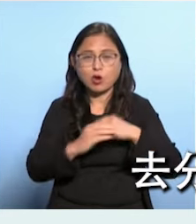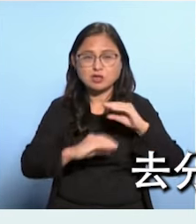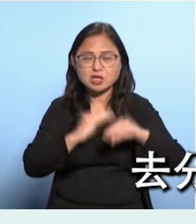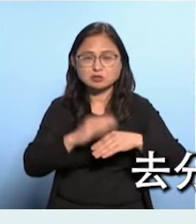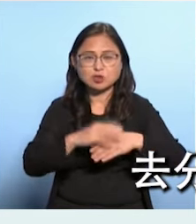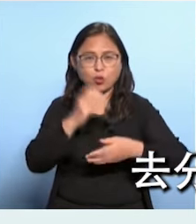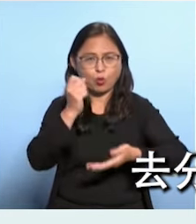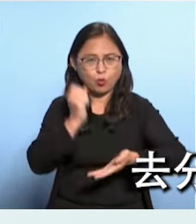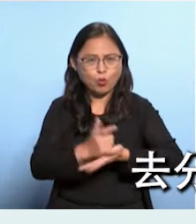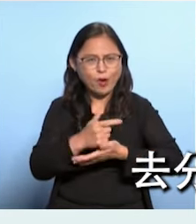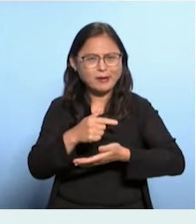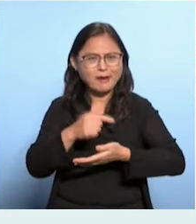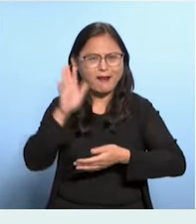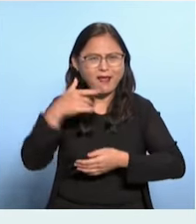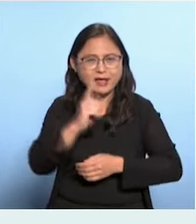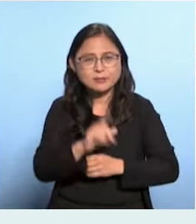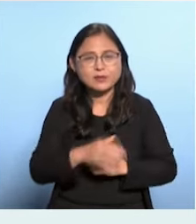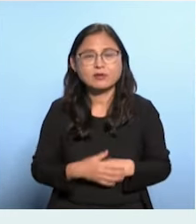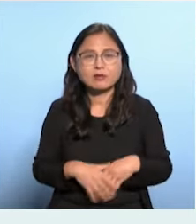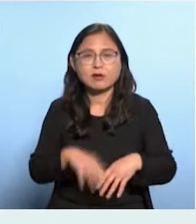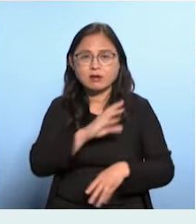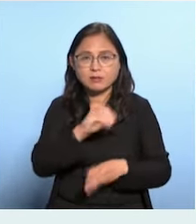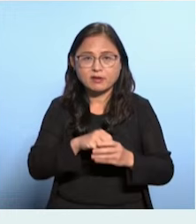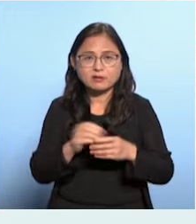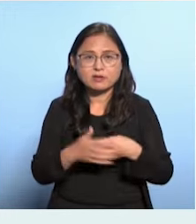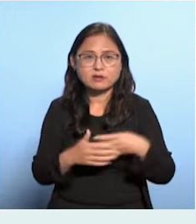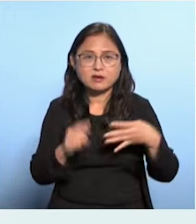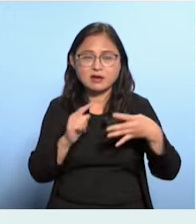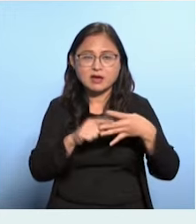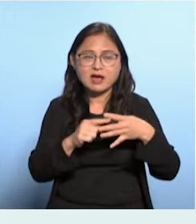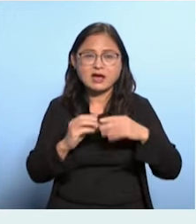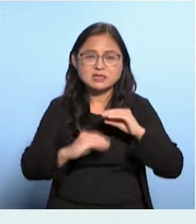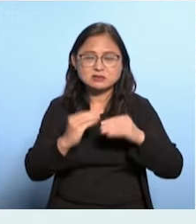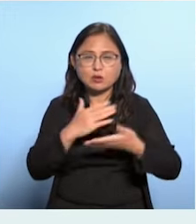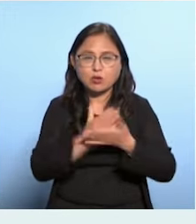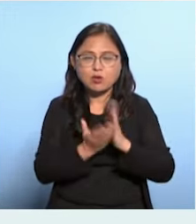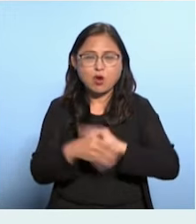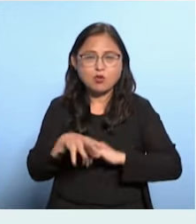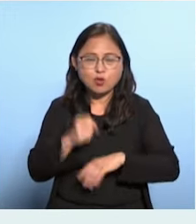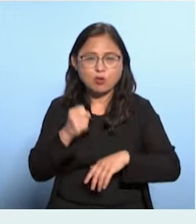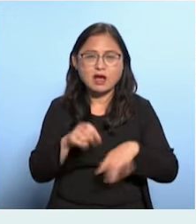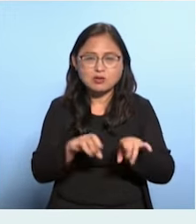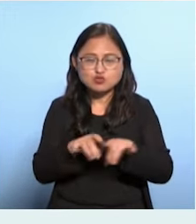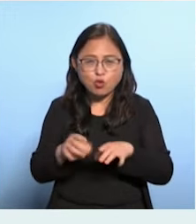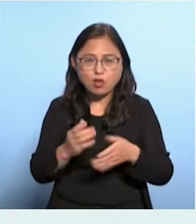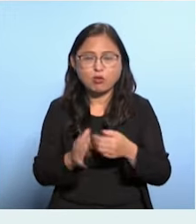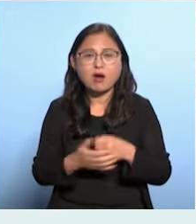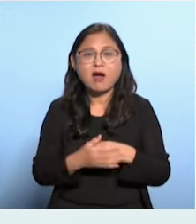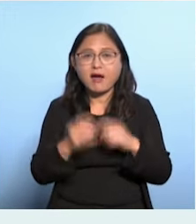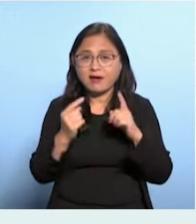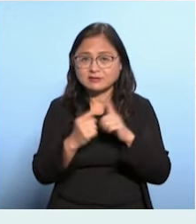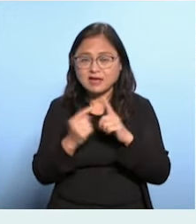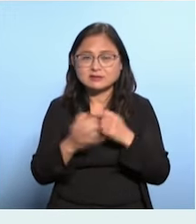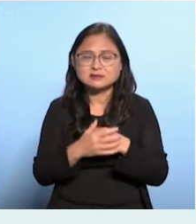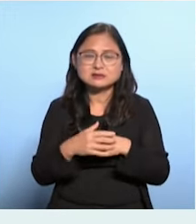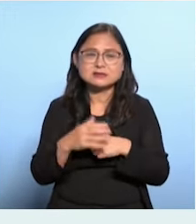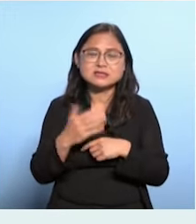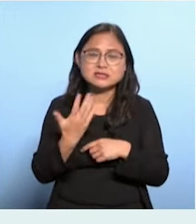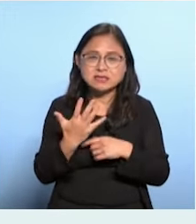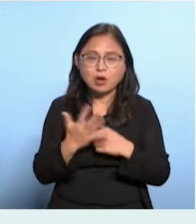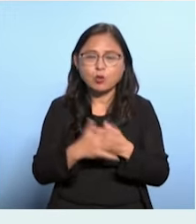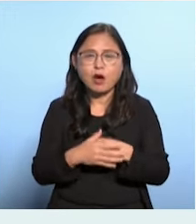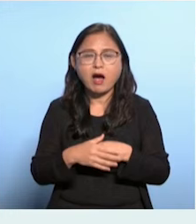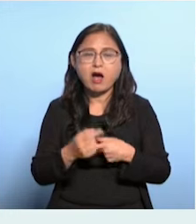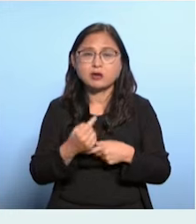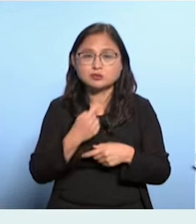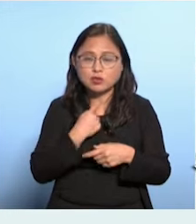高昂的原因，包括建造器材和用料、人手供求和